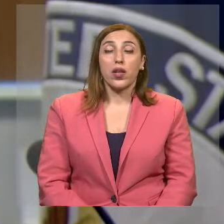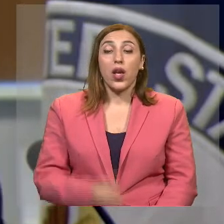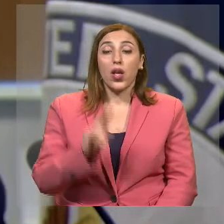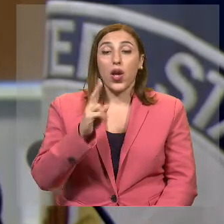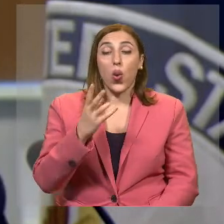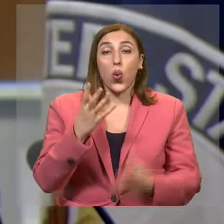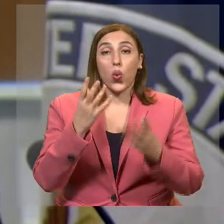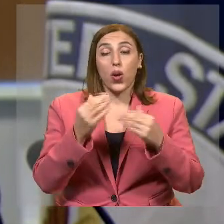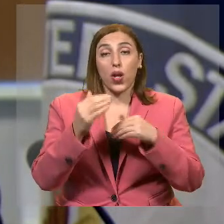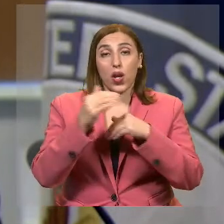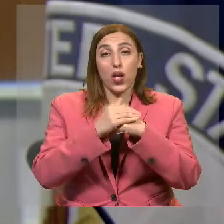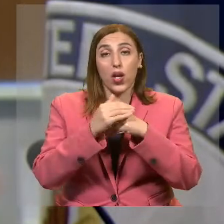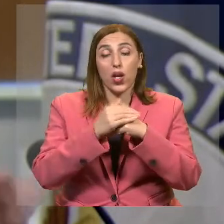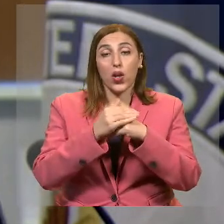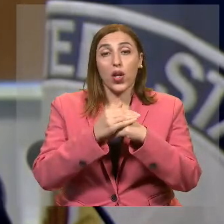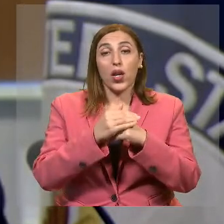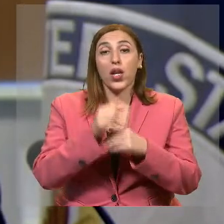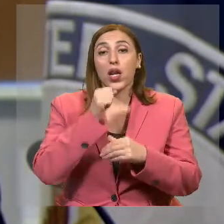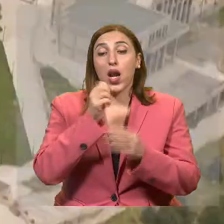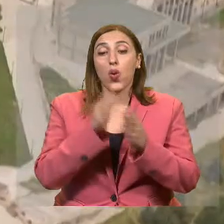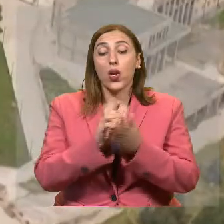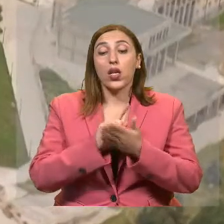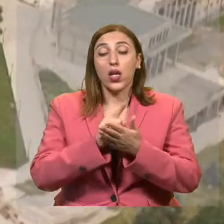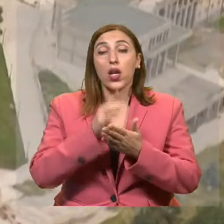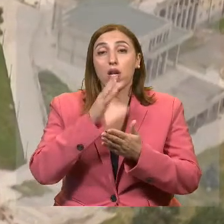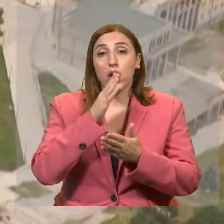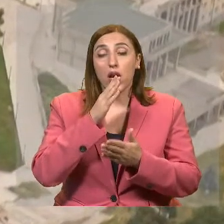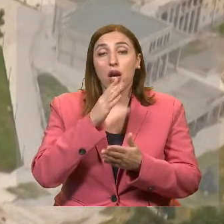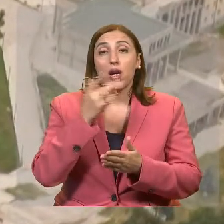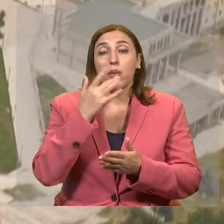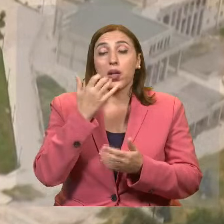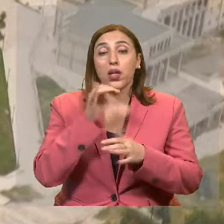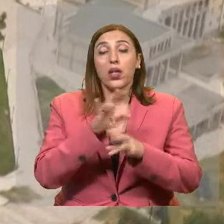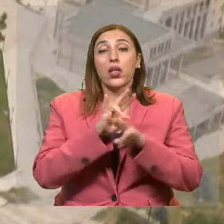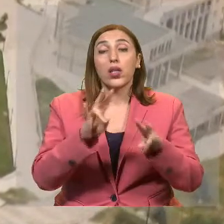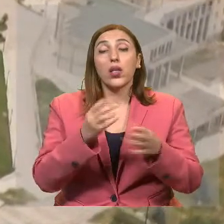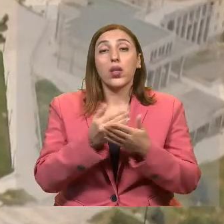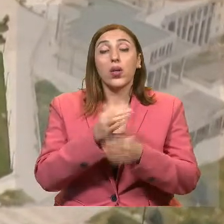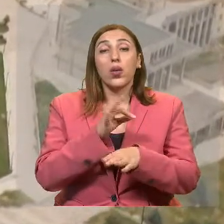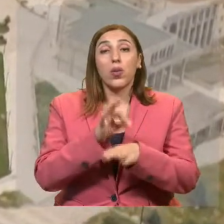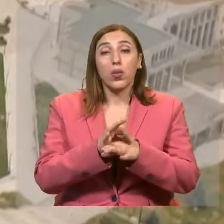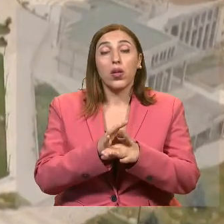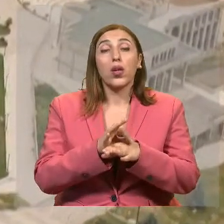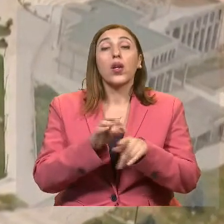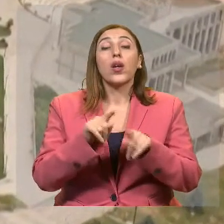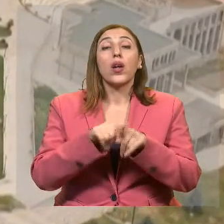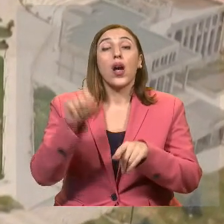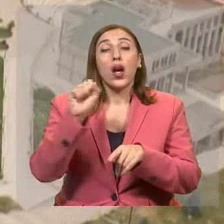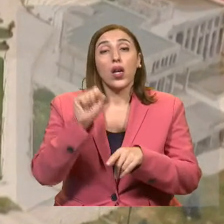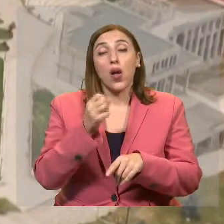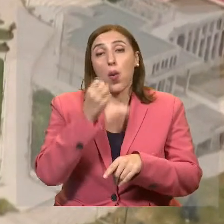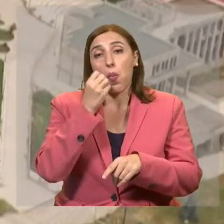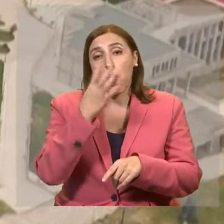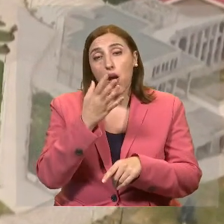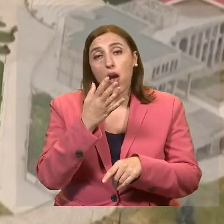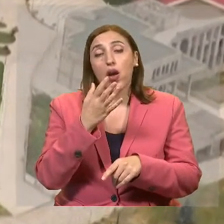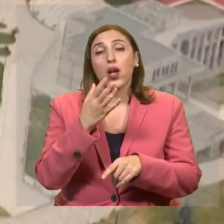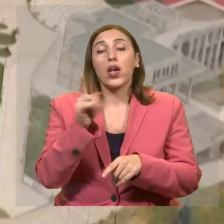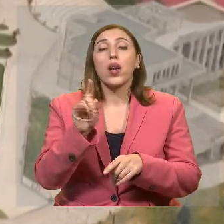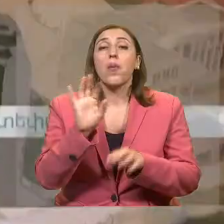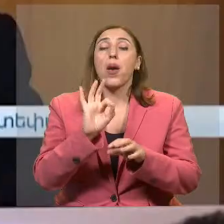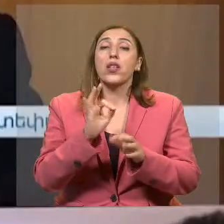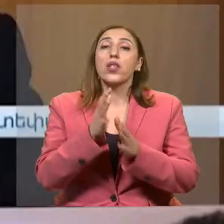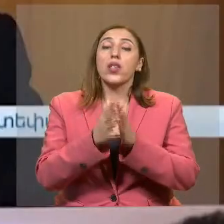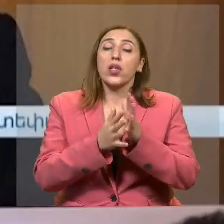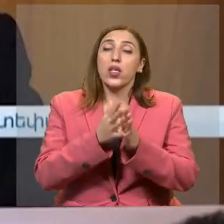Երկու շաբթի երեկոյան հրավիրված ասուլիսի ընթացքում պետ դեպարտամենտի խոսնակը չշրջանցեց նաեւ Ստեփանակերտի եւ Բաքվի ուղակի